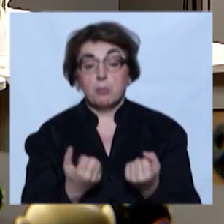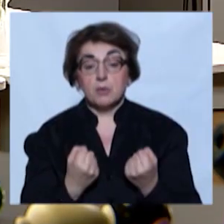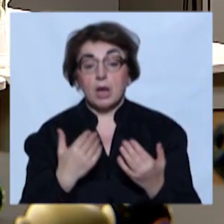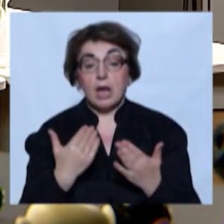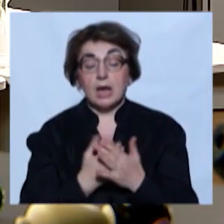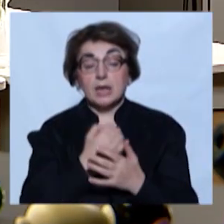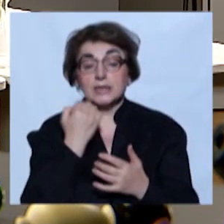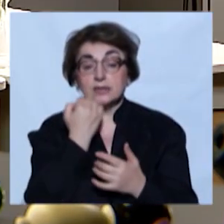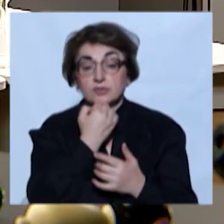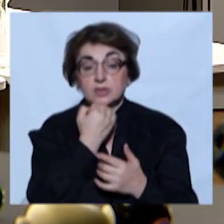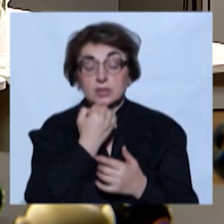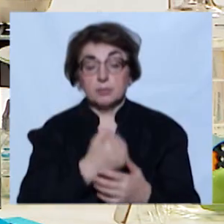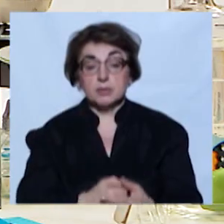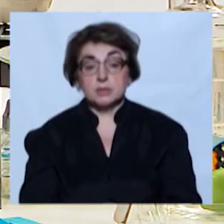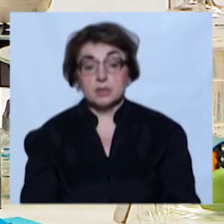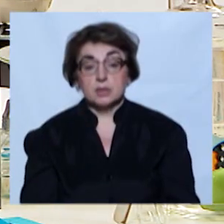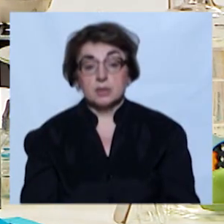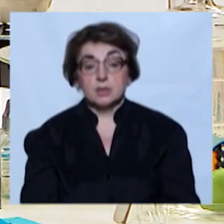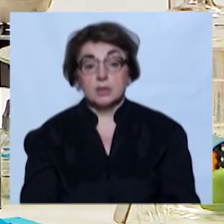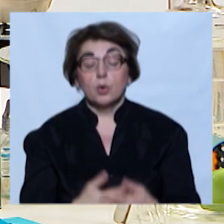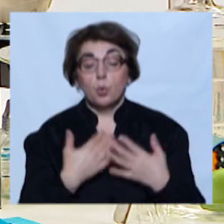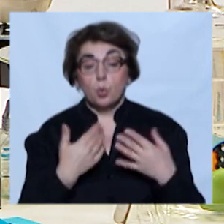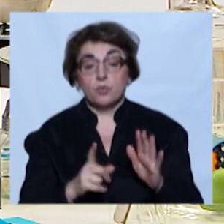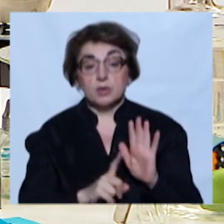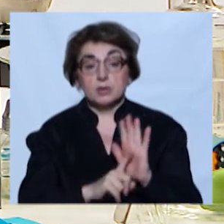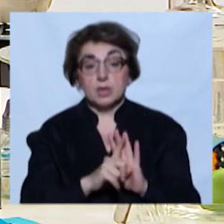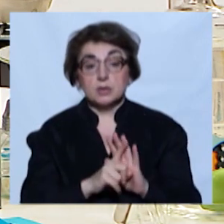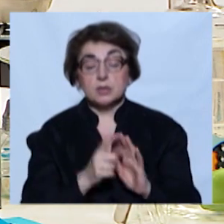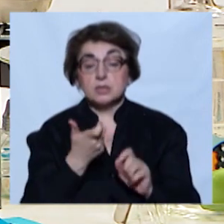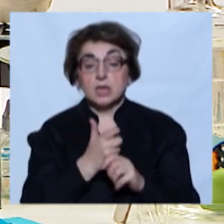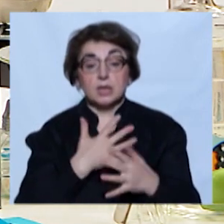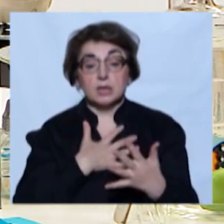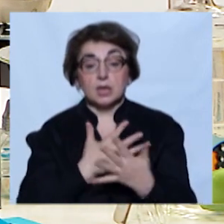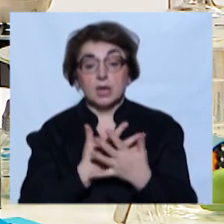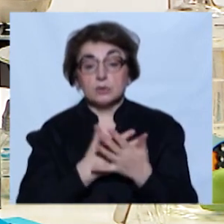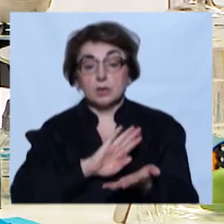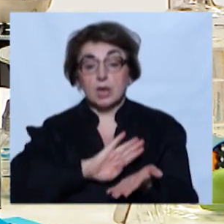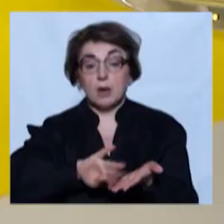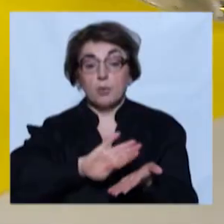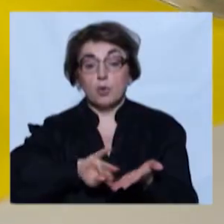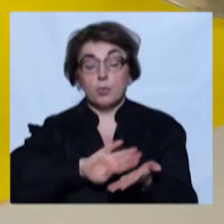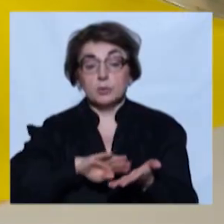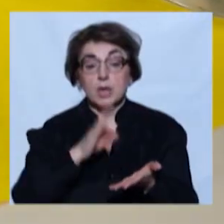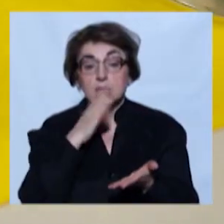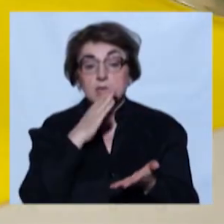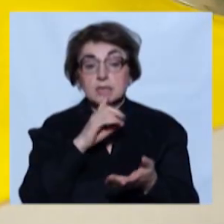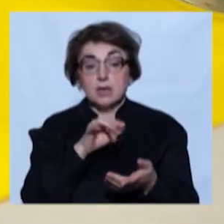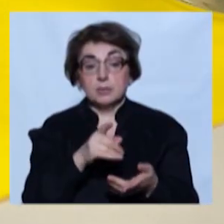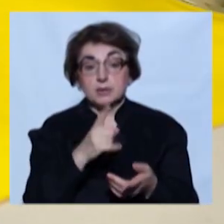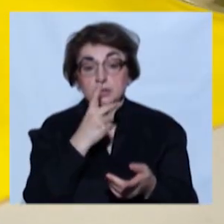ახალ ნივთიერებას. დაიწყო ძალიან აქტიური გამოყოფა წყალბადის ჩვენმა